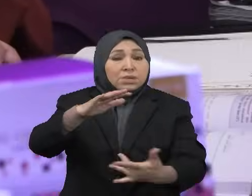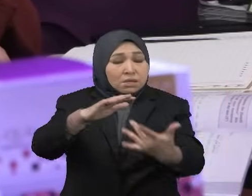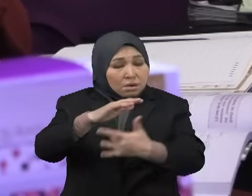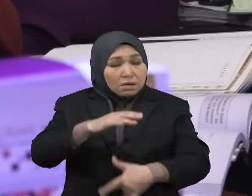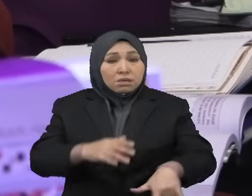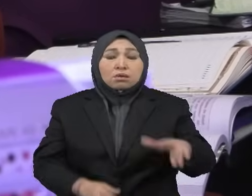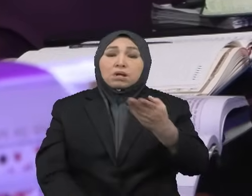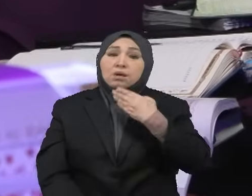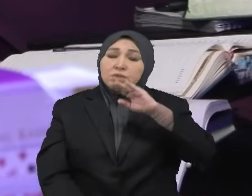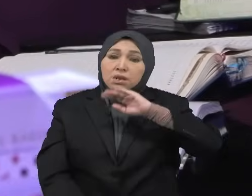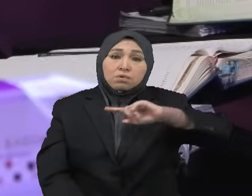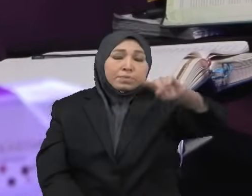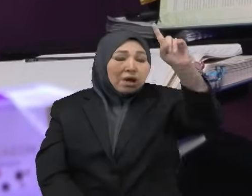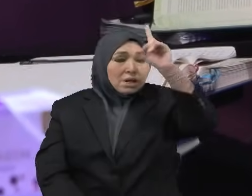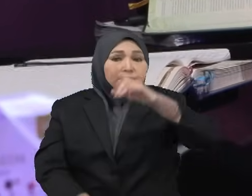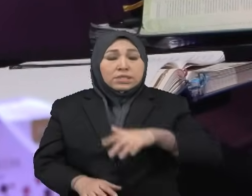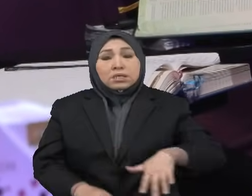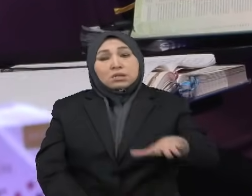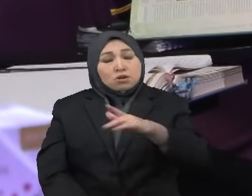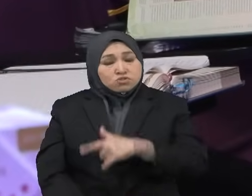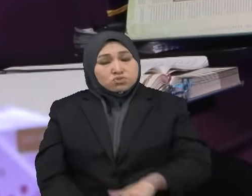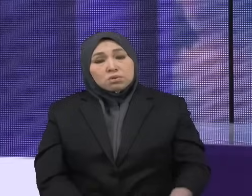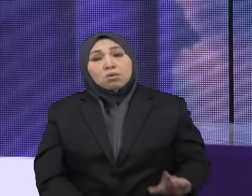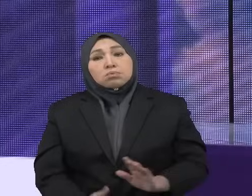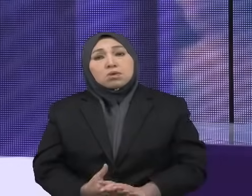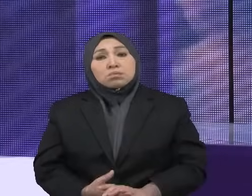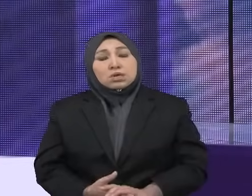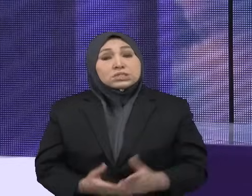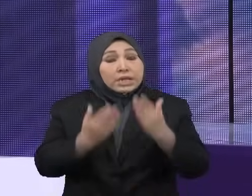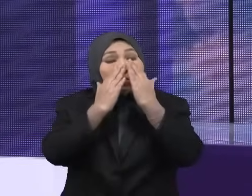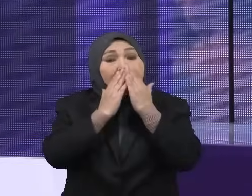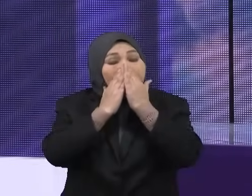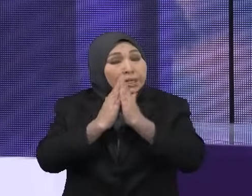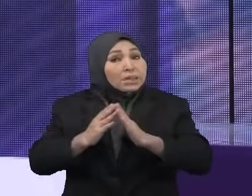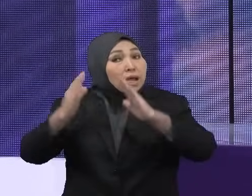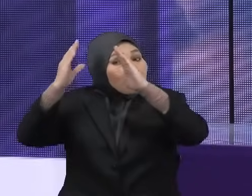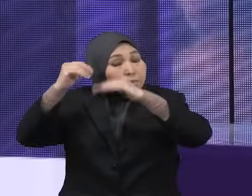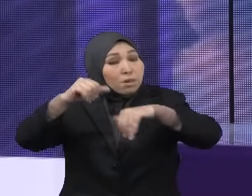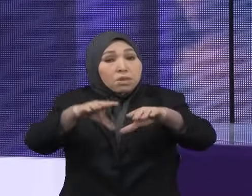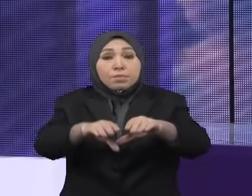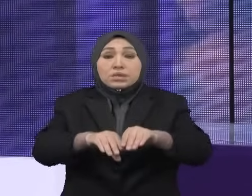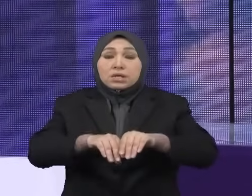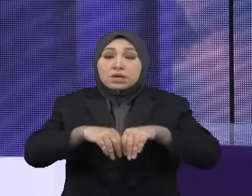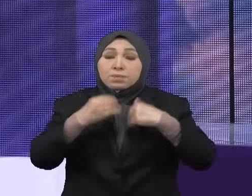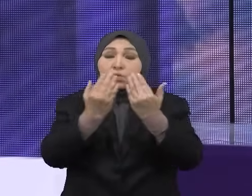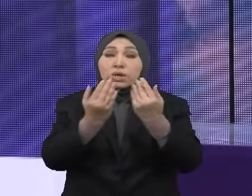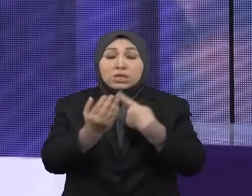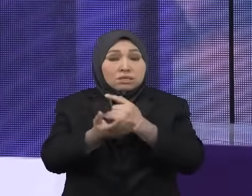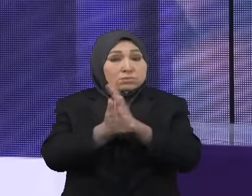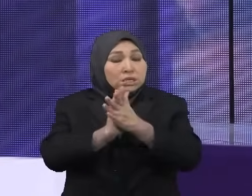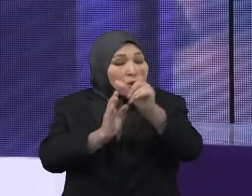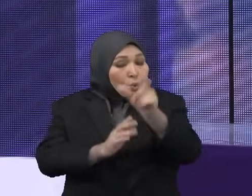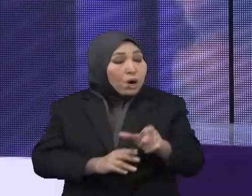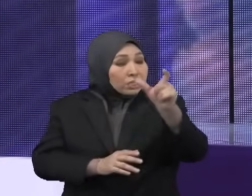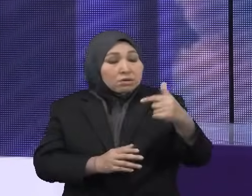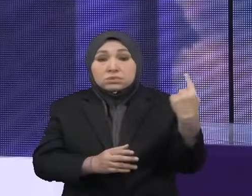على محمد والحمد لله رب العالمين. Amin amin ya rabbal alamin. Moga-moga Allah mengkabulkan doa kita menjadi orang-orang yang